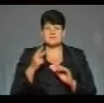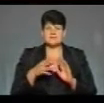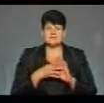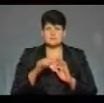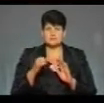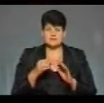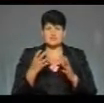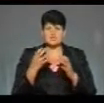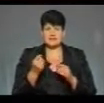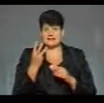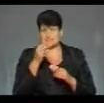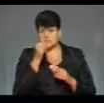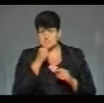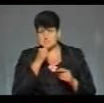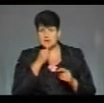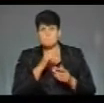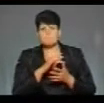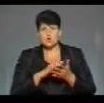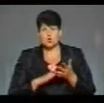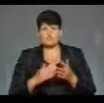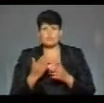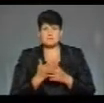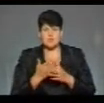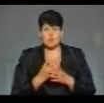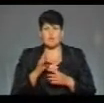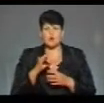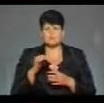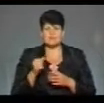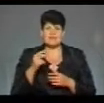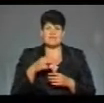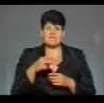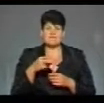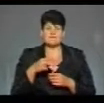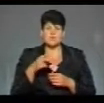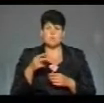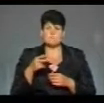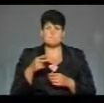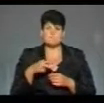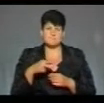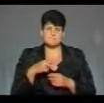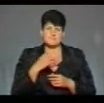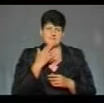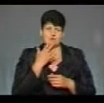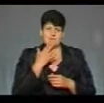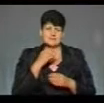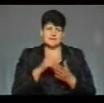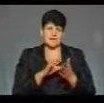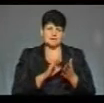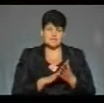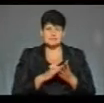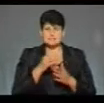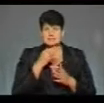яким ще на 3 місяці продовжать пільгове розмитнення автомобілів на європейській реєстрації. Про це сьогодні повідомив заступник голови